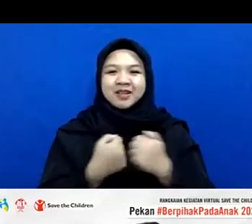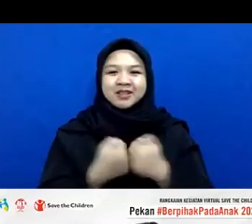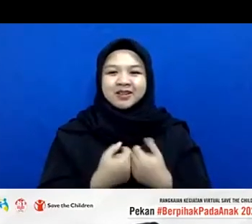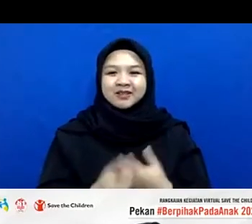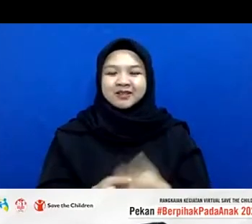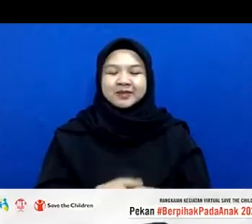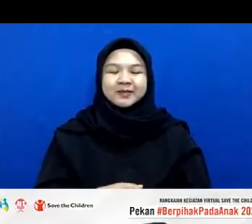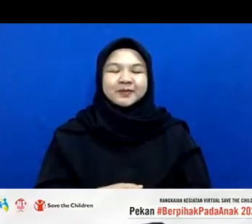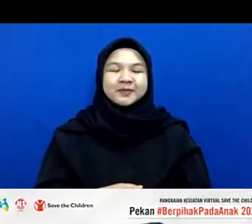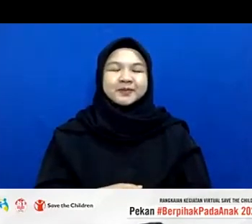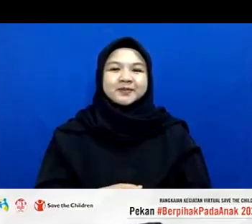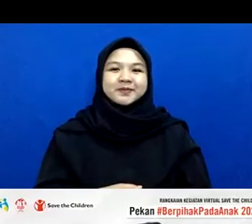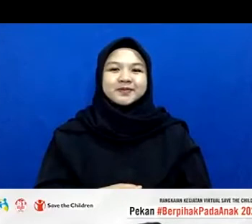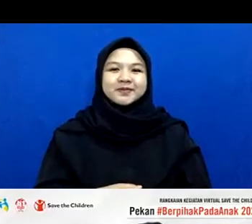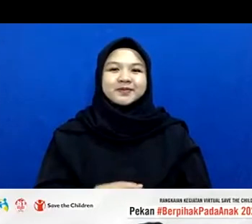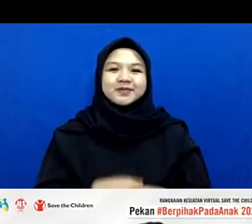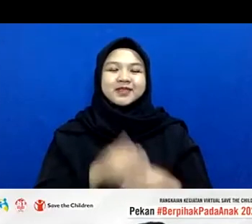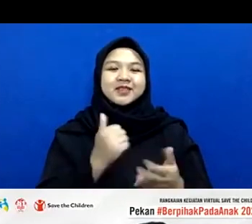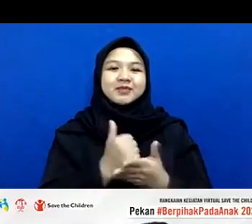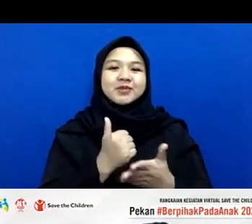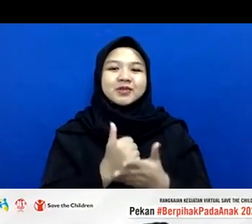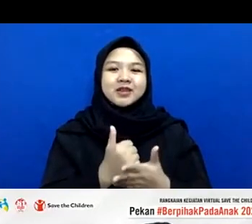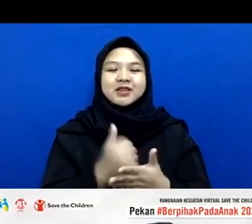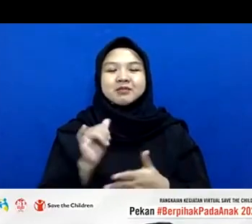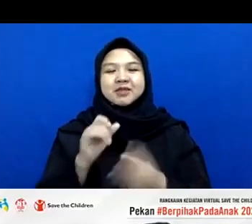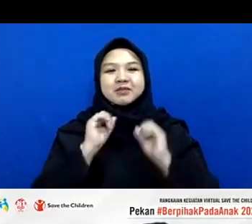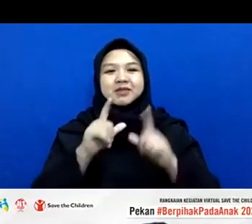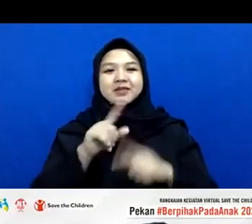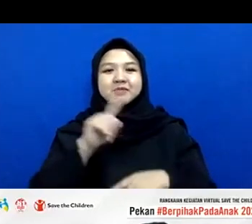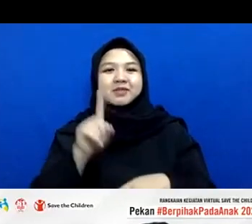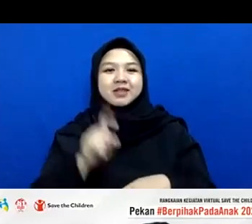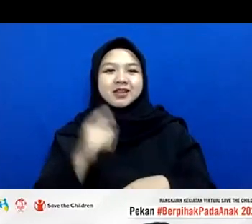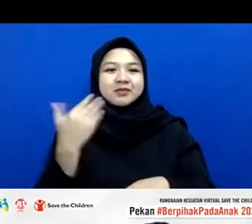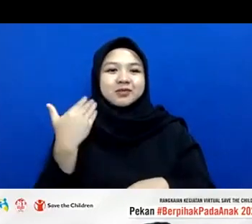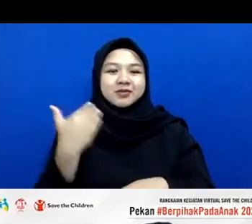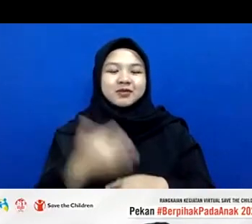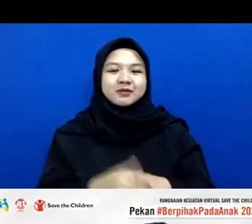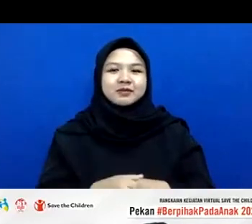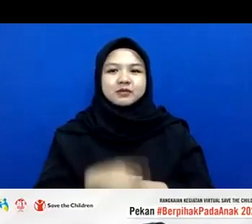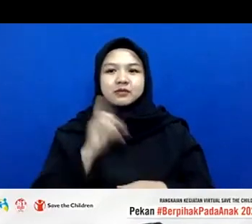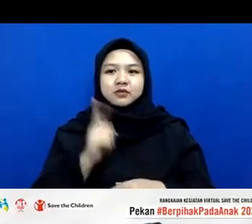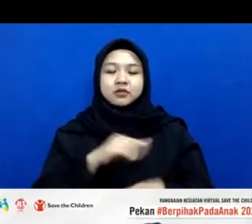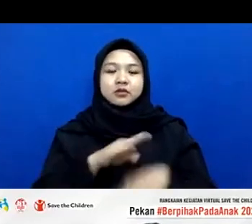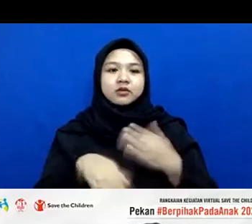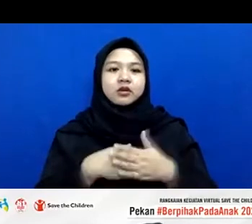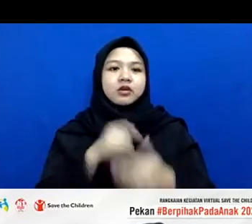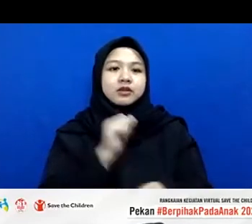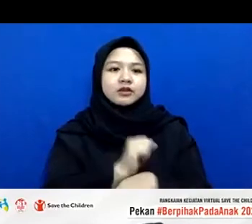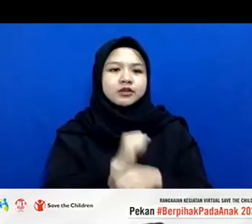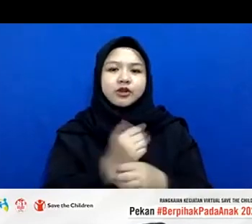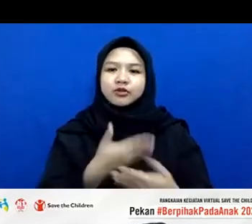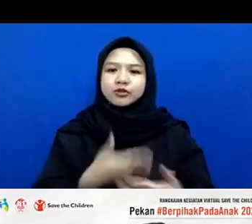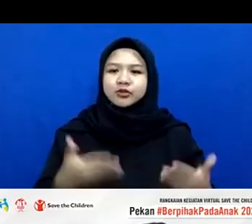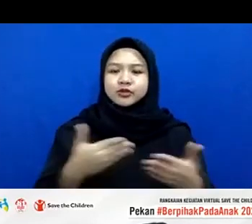Sebenarnya menjawab jadi pertanyaan sebelumnya itu terkait memastikan bahwa setiap pekerja sosial itu